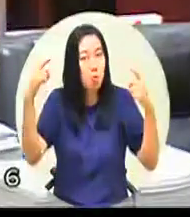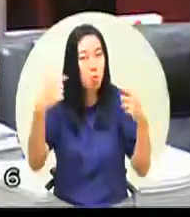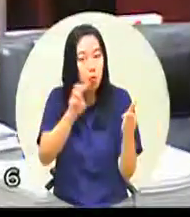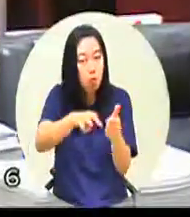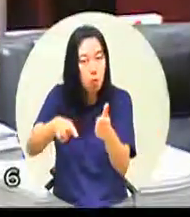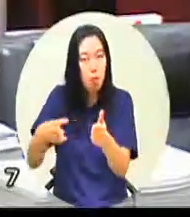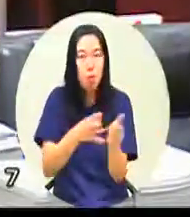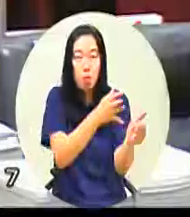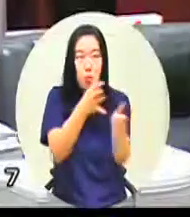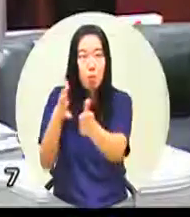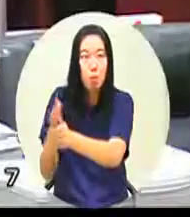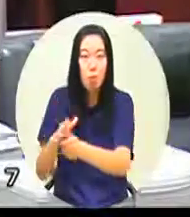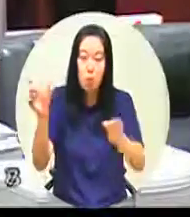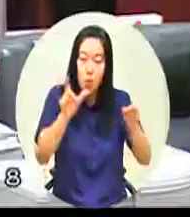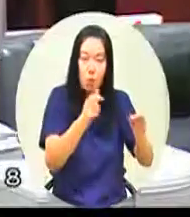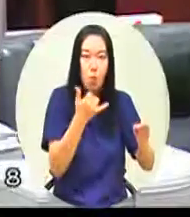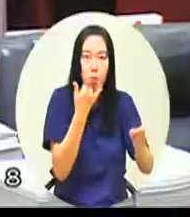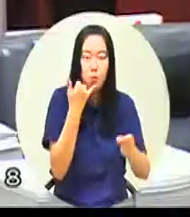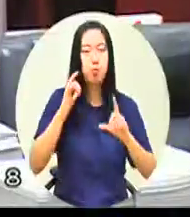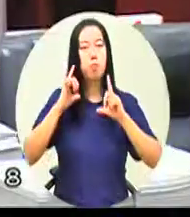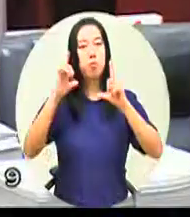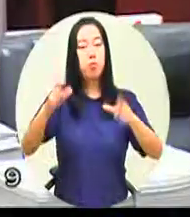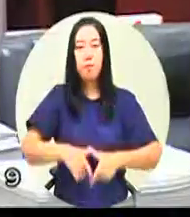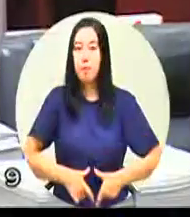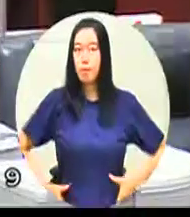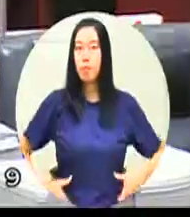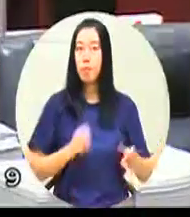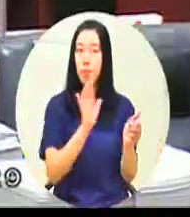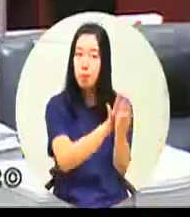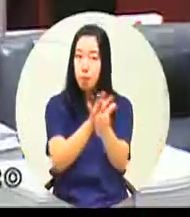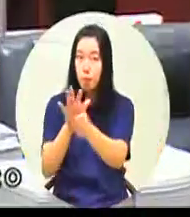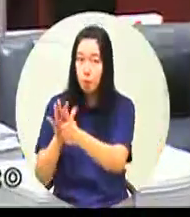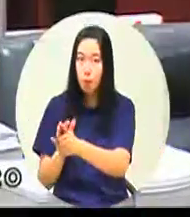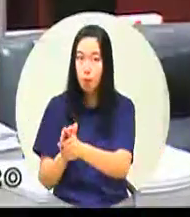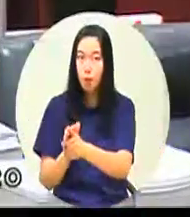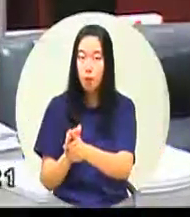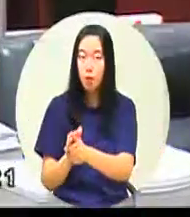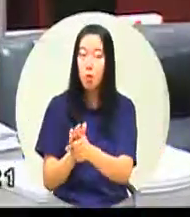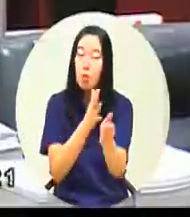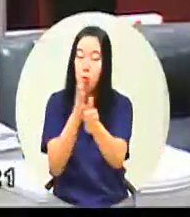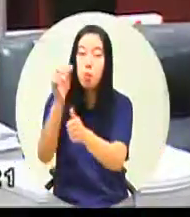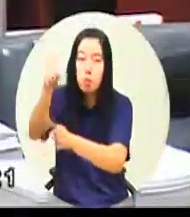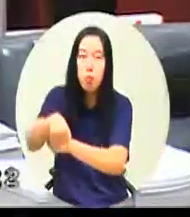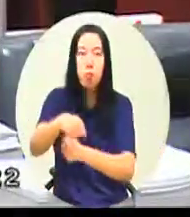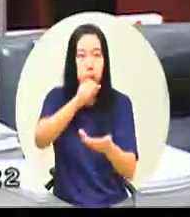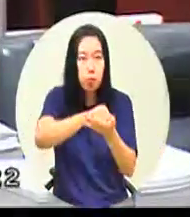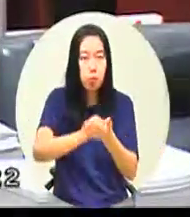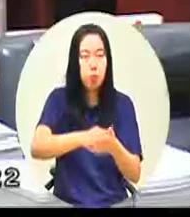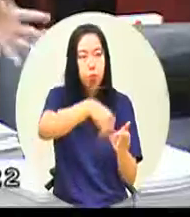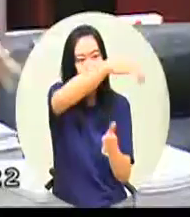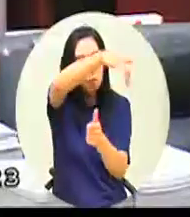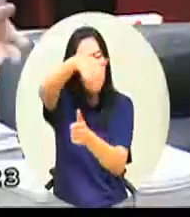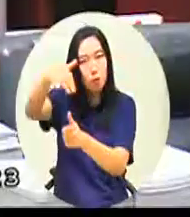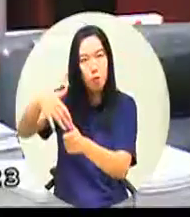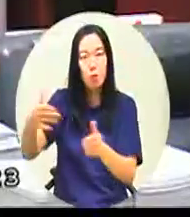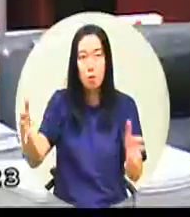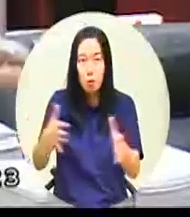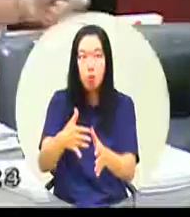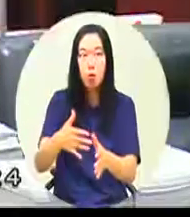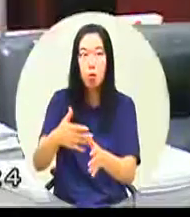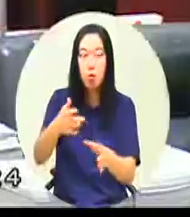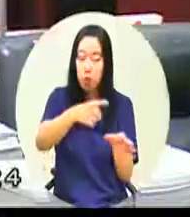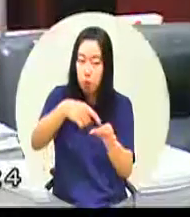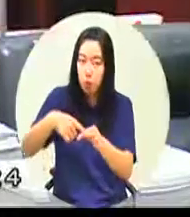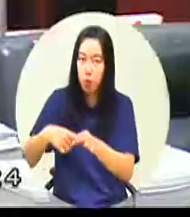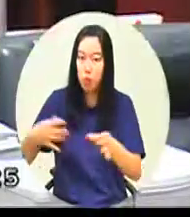人有风台时万一出来做工作没有要的时候就紧急像动员令一样这样的时候你要来赚这钱